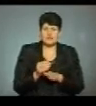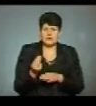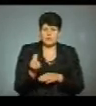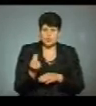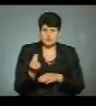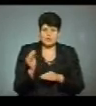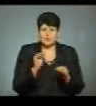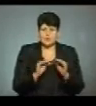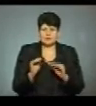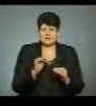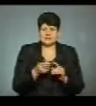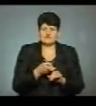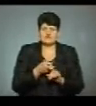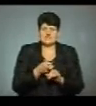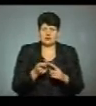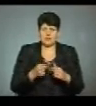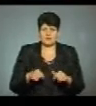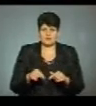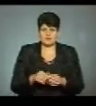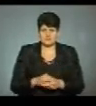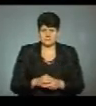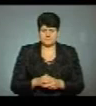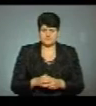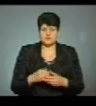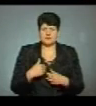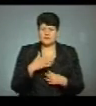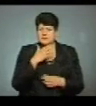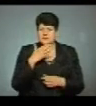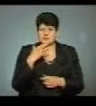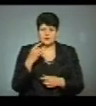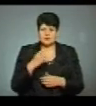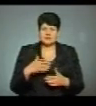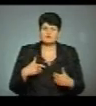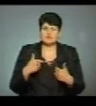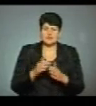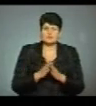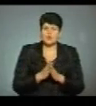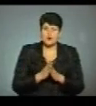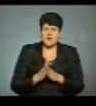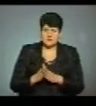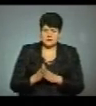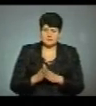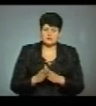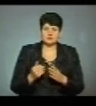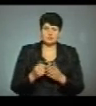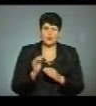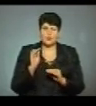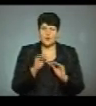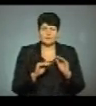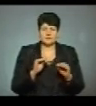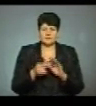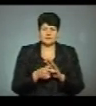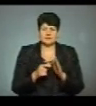на укомплектування інфекційного відділення. Ми неодноразово зверталися із проханням доукомплектувати